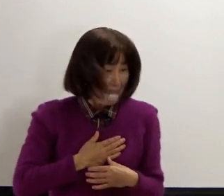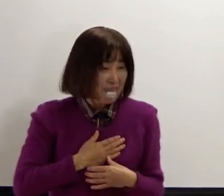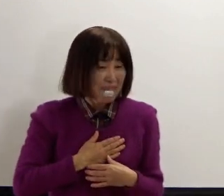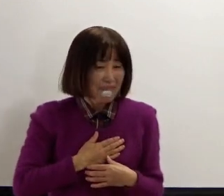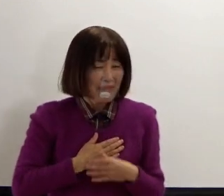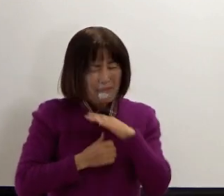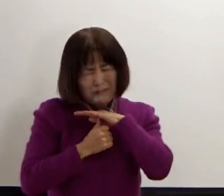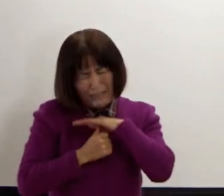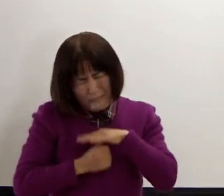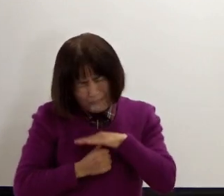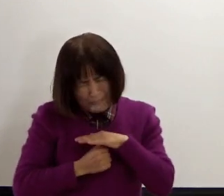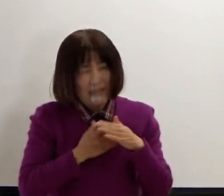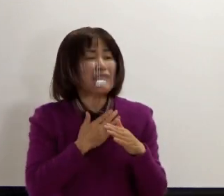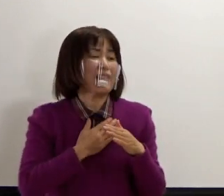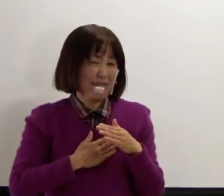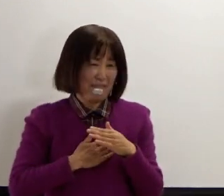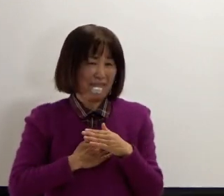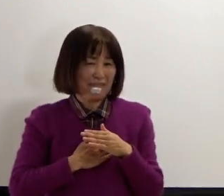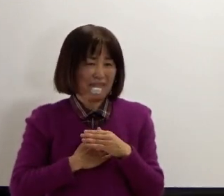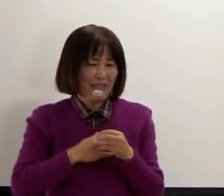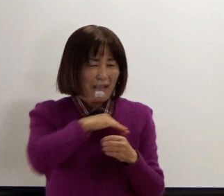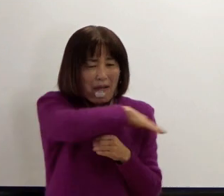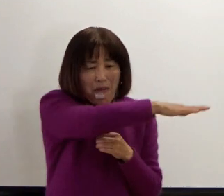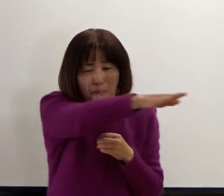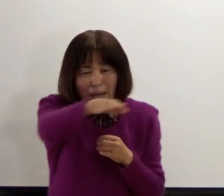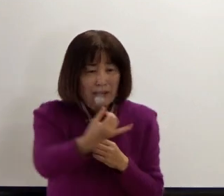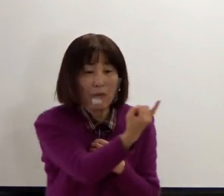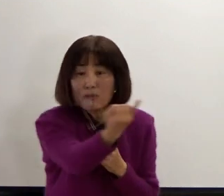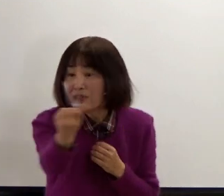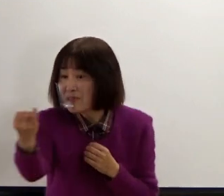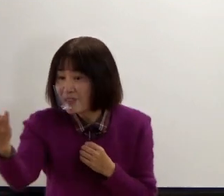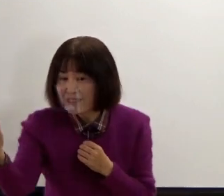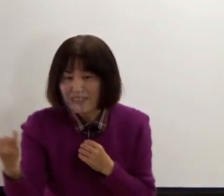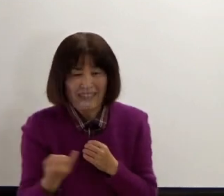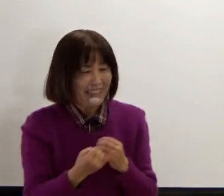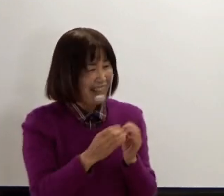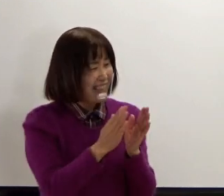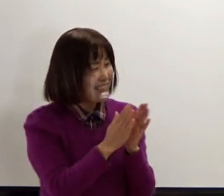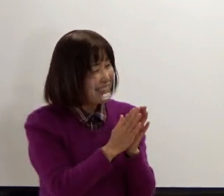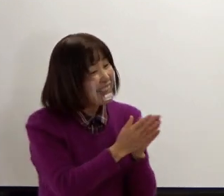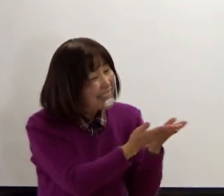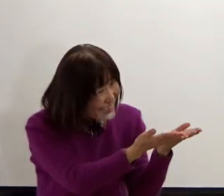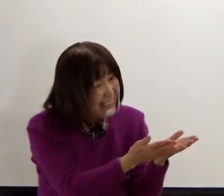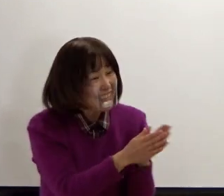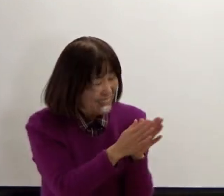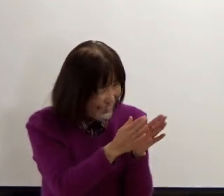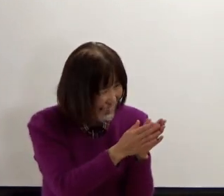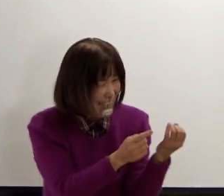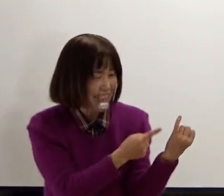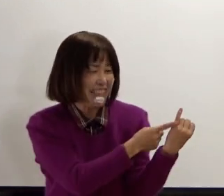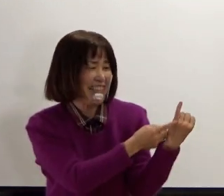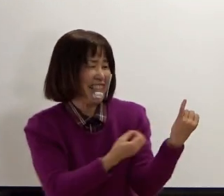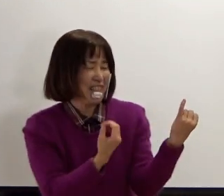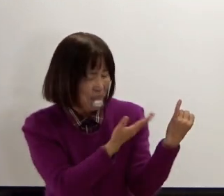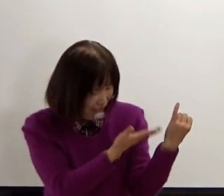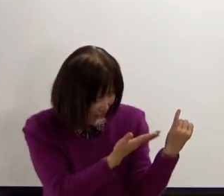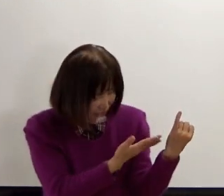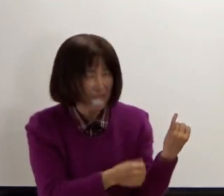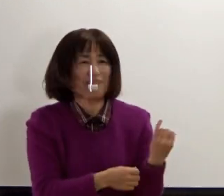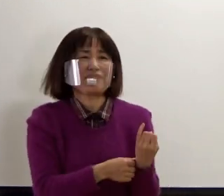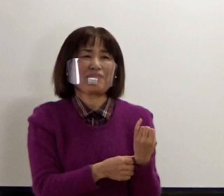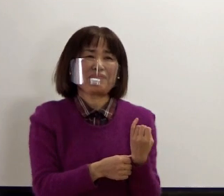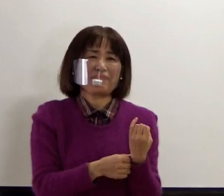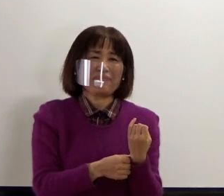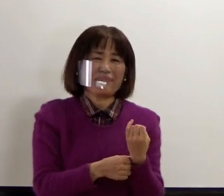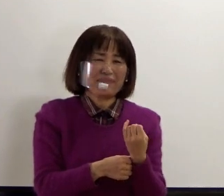きて、よかったね、神様あなたたちのことを忘れておられなかったねということでね、みんな大喜びしたん